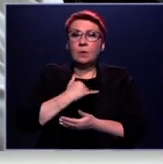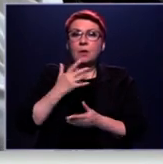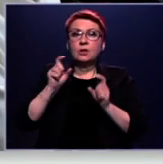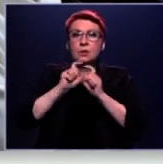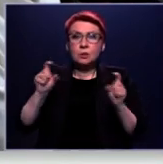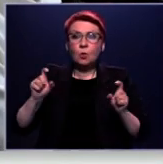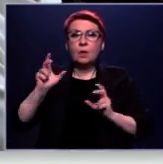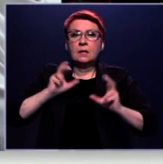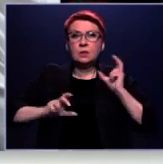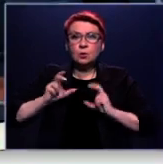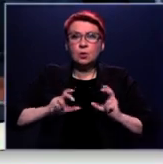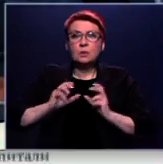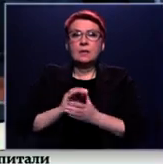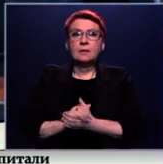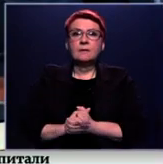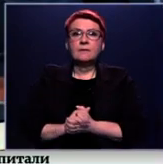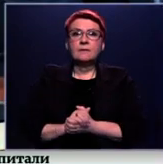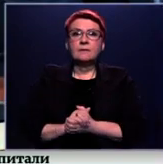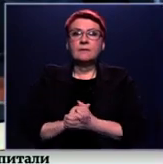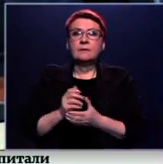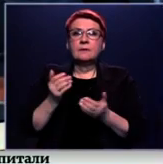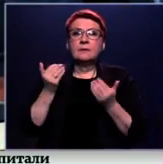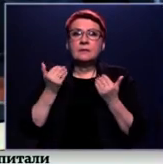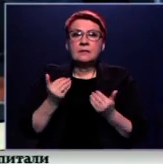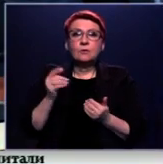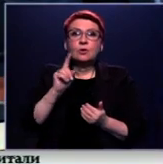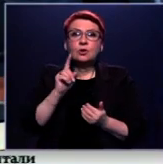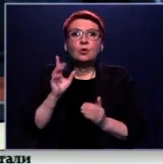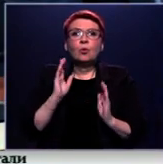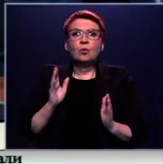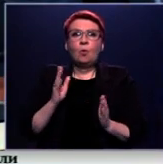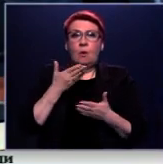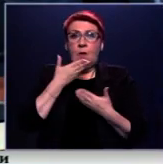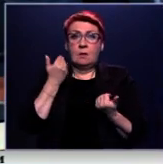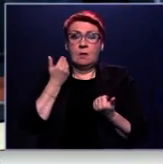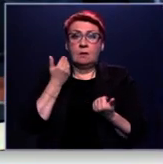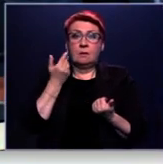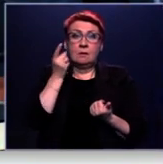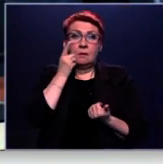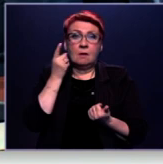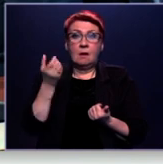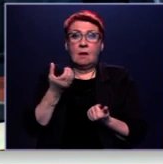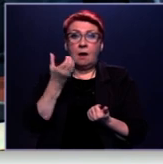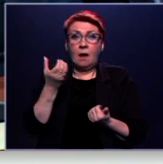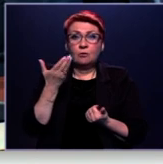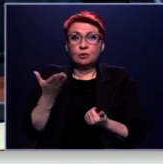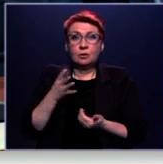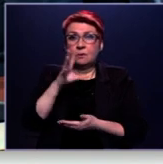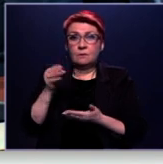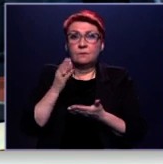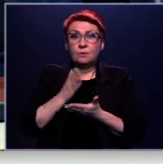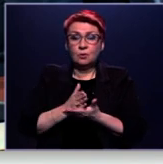школьников, студентов, гаджетов сегодня чего только нету. Но вот я глубоко убежден, что портрет